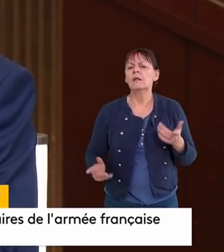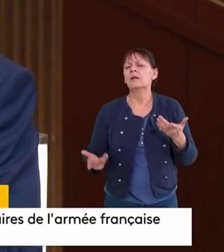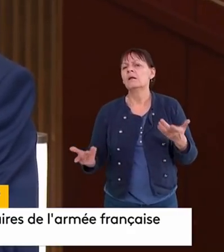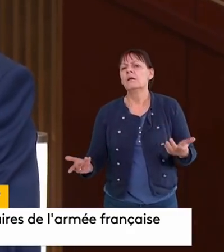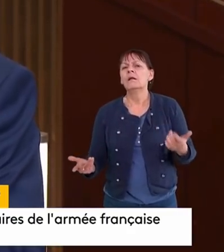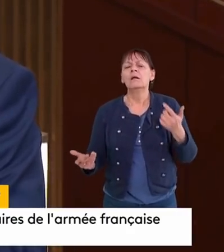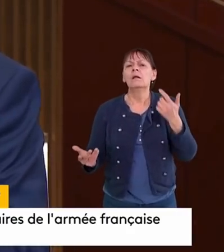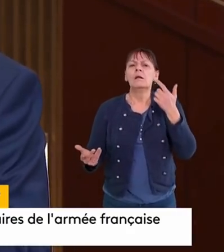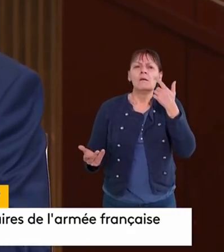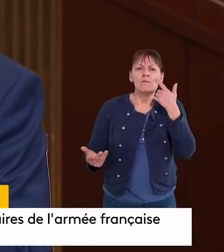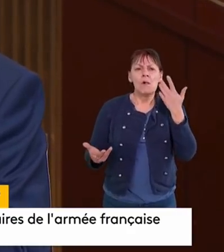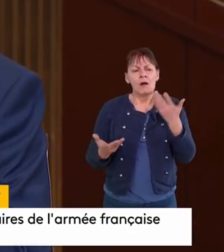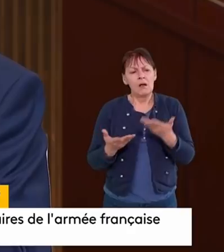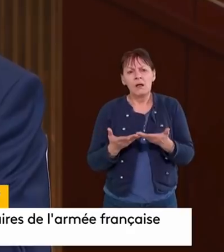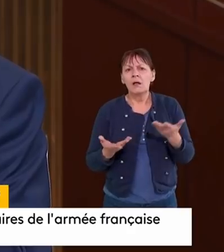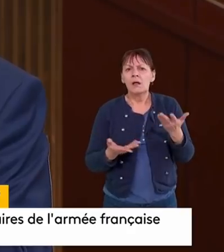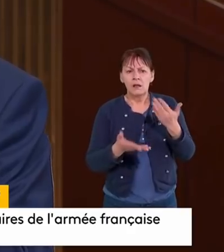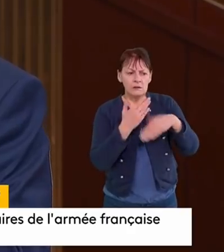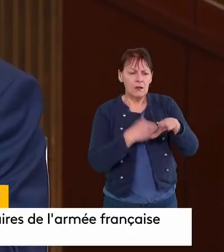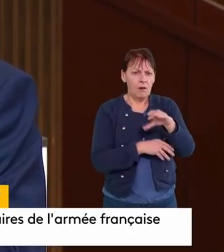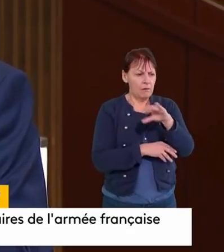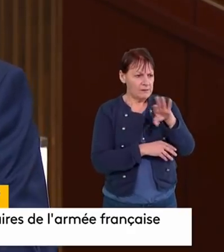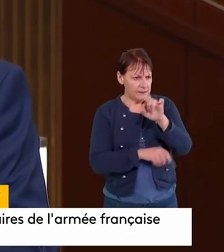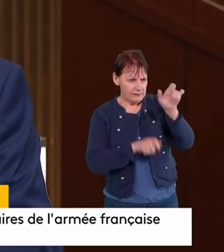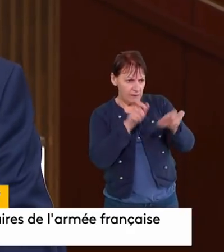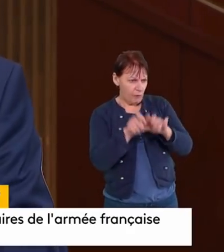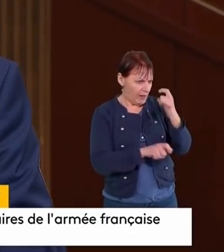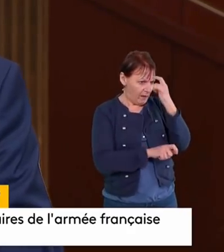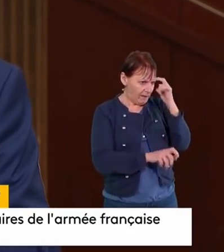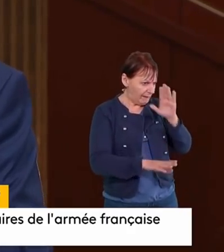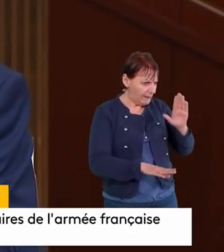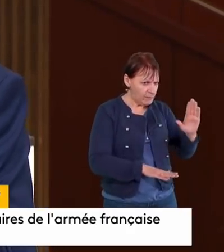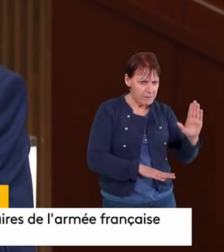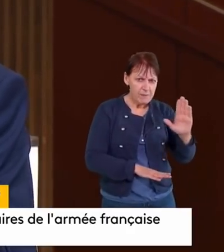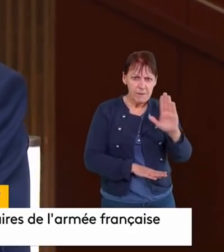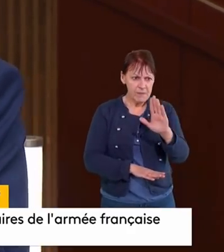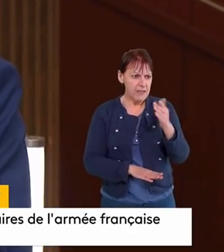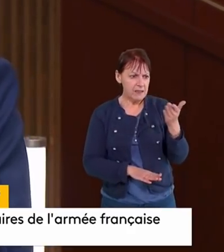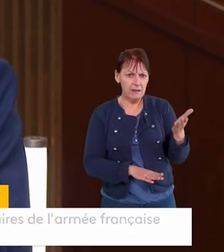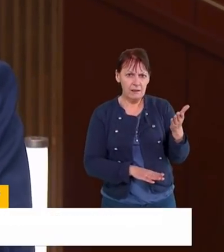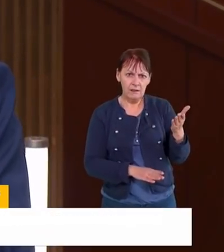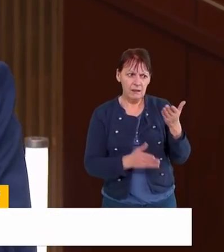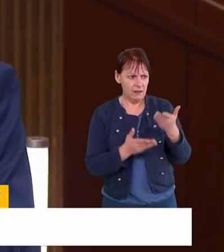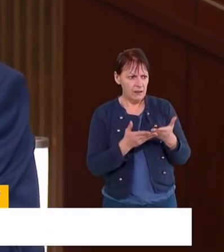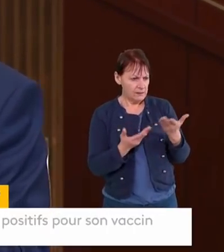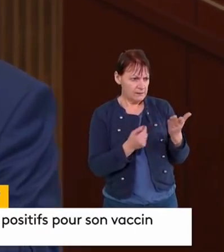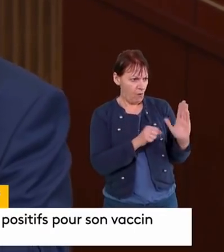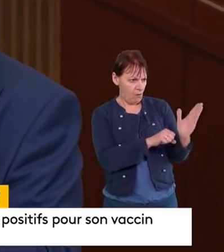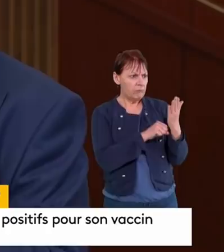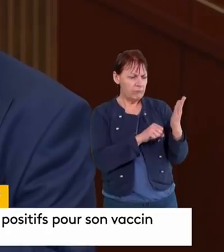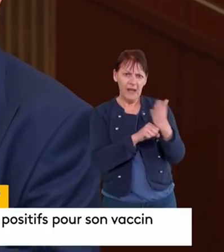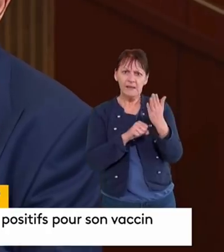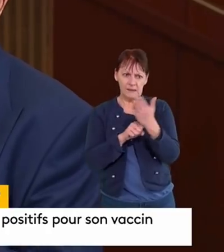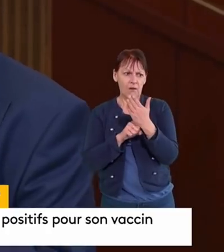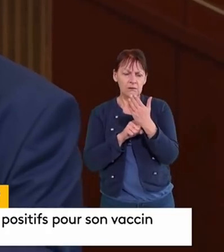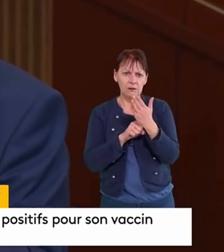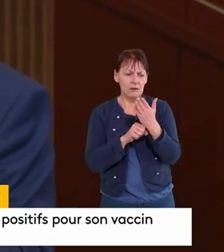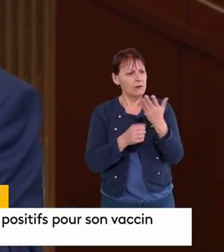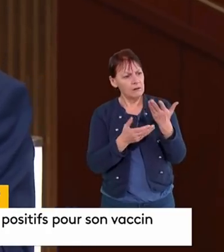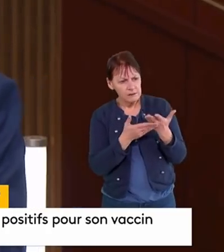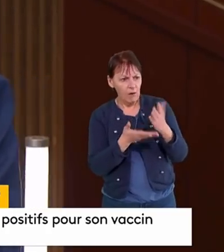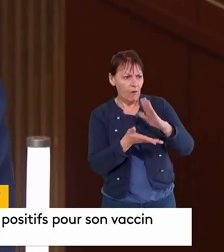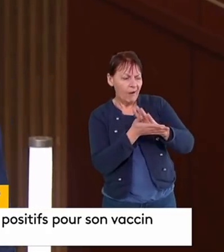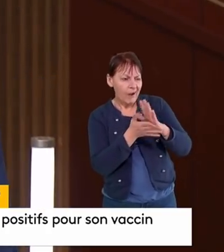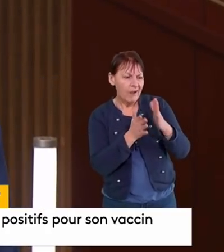des personnalités qui composent le CESE et qui représentent les corps intermédiaires, qui est un nom un peu